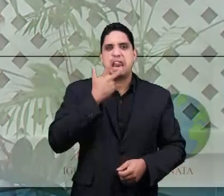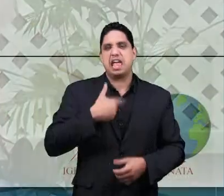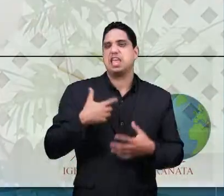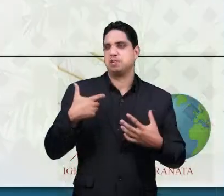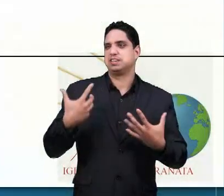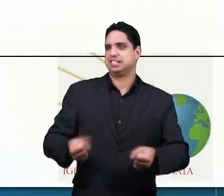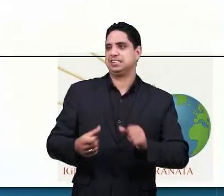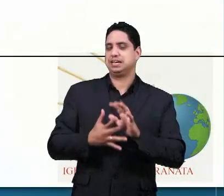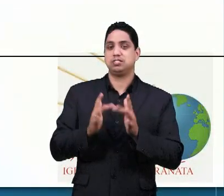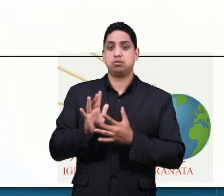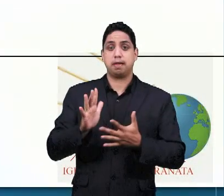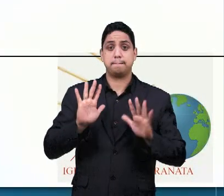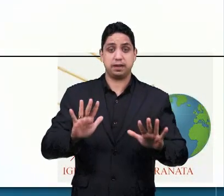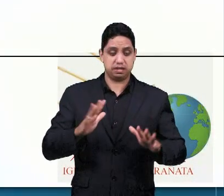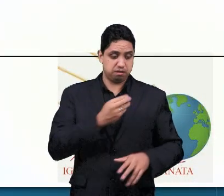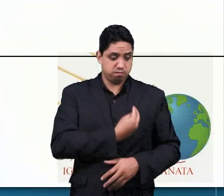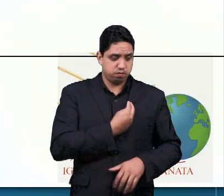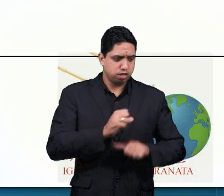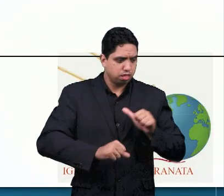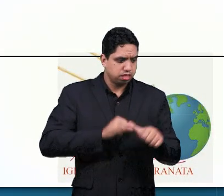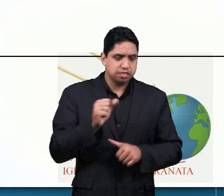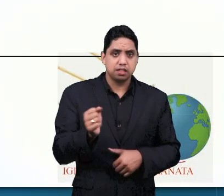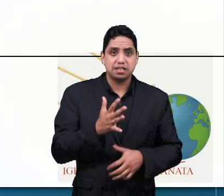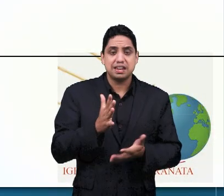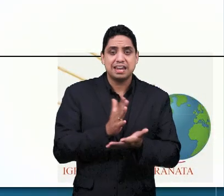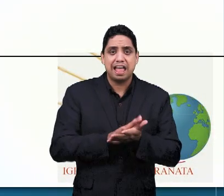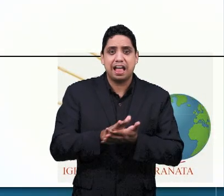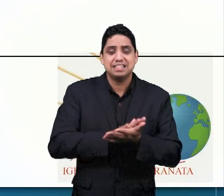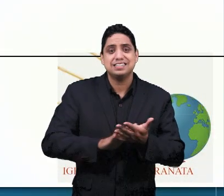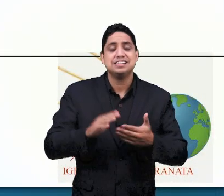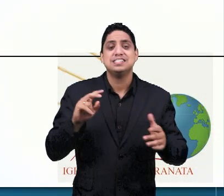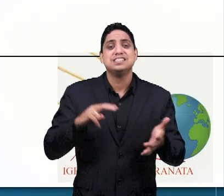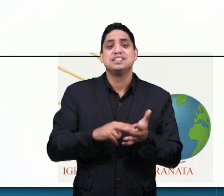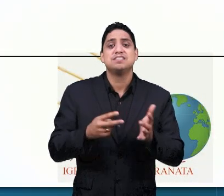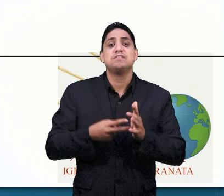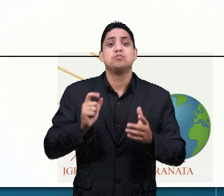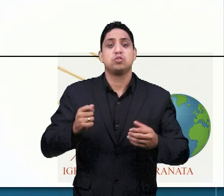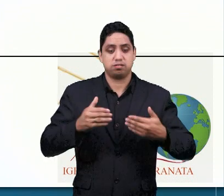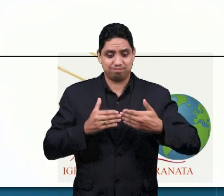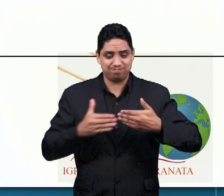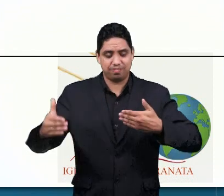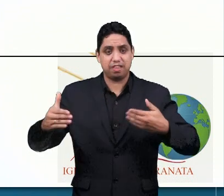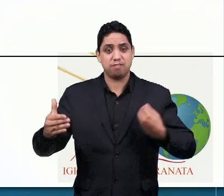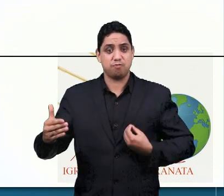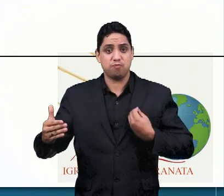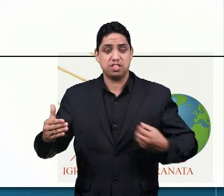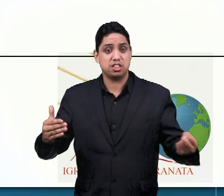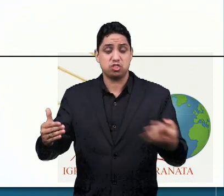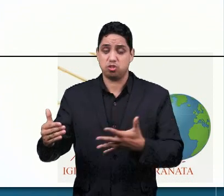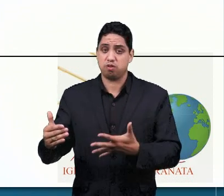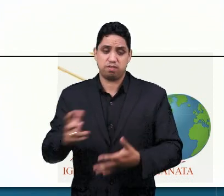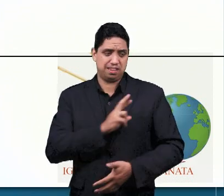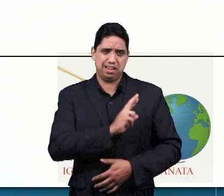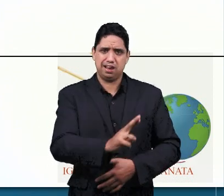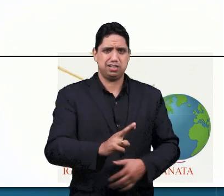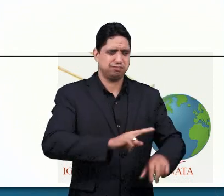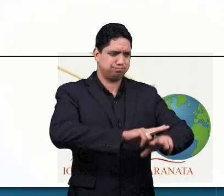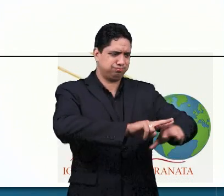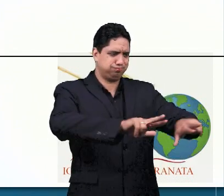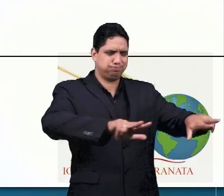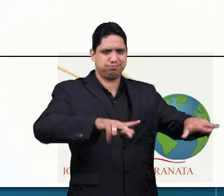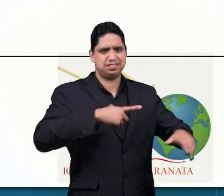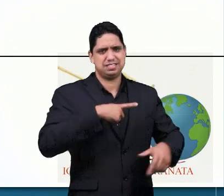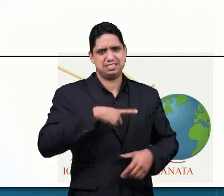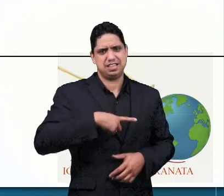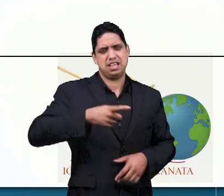Il n'a pas à avoir une transformation de vie. La transformation, c'est ce qui s'appelle la nouvelle naissance. La religion, tout le monde a, nous avons